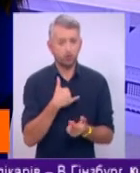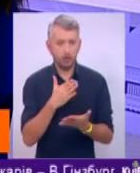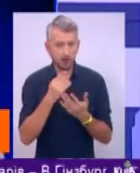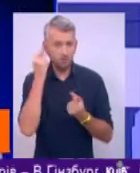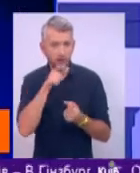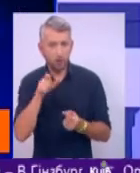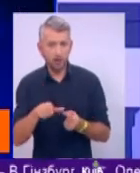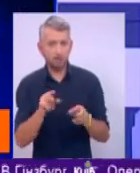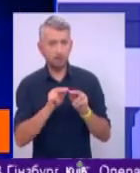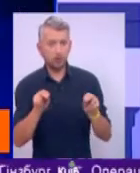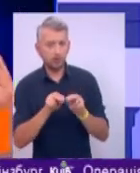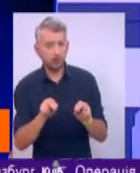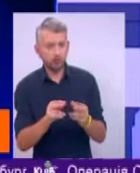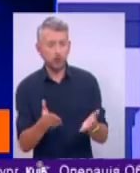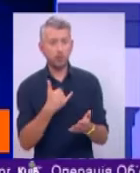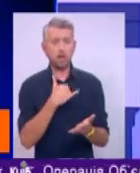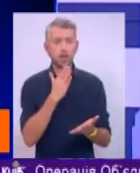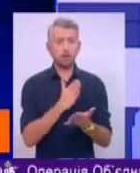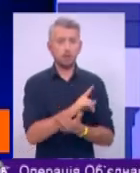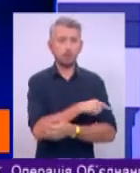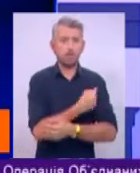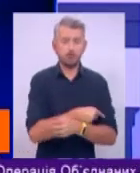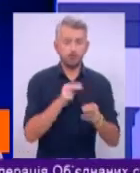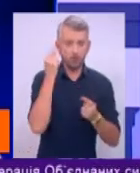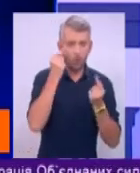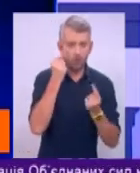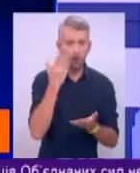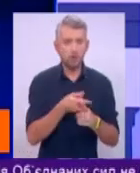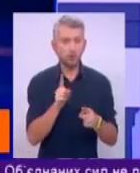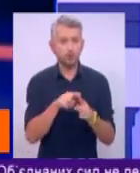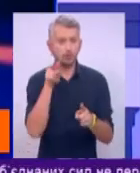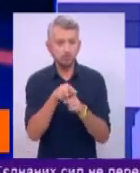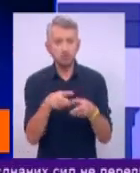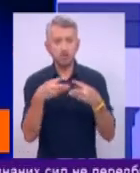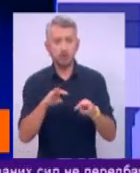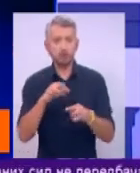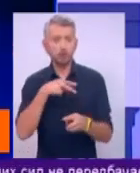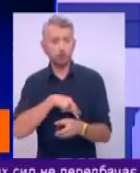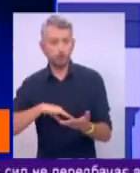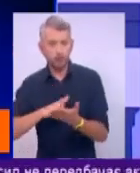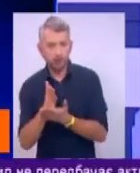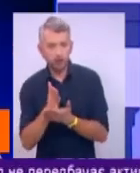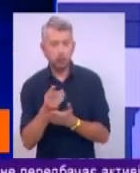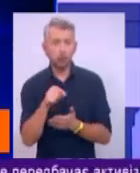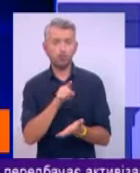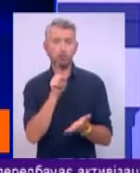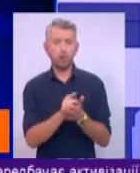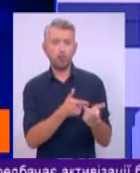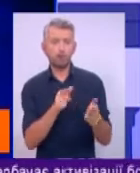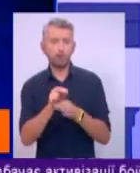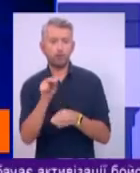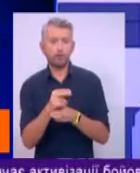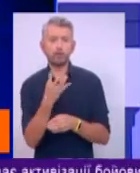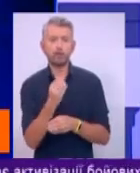психологи, педагогічні психологи, в нас є медичні психологи. От якщо це поклали на Міністерство соціальної політики, то ми маємо підготувати ще